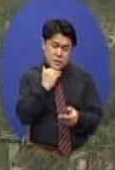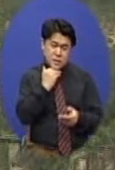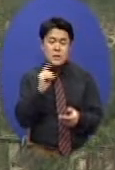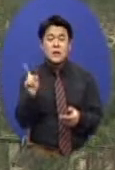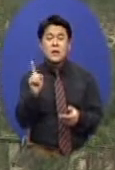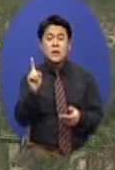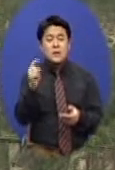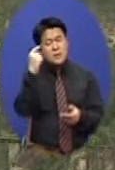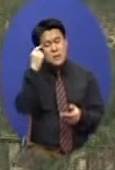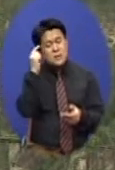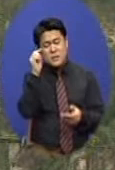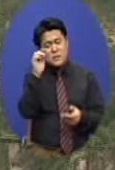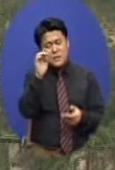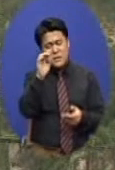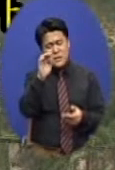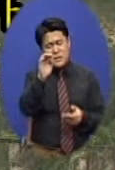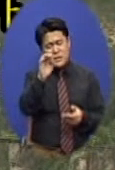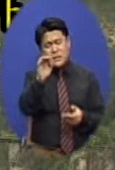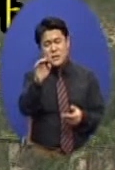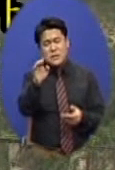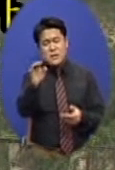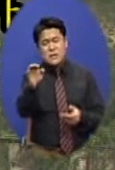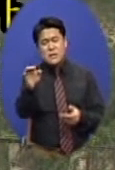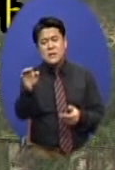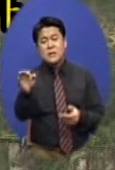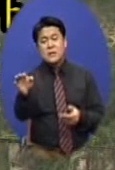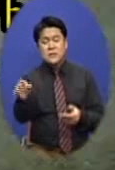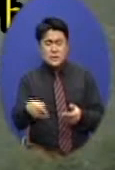밤새도록 그리움을 찢었다